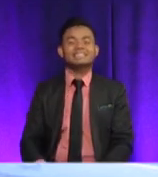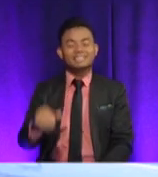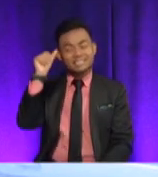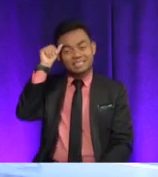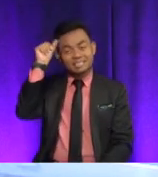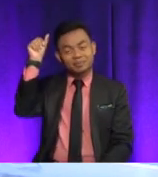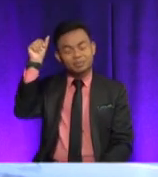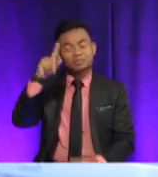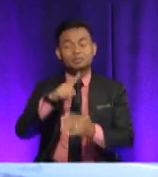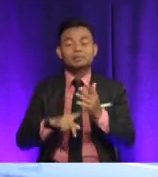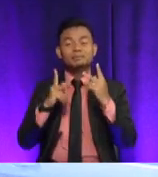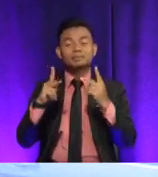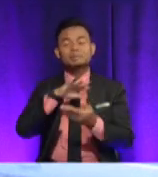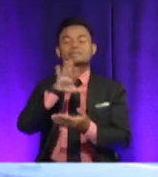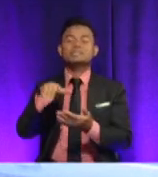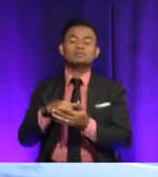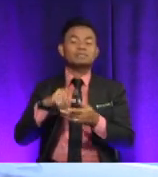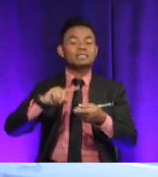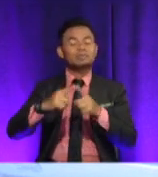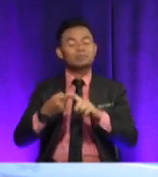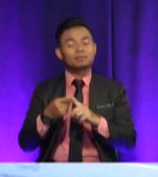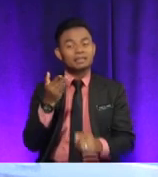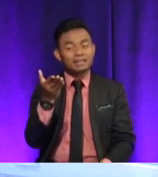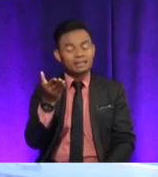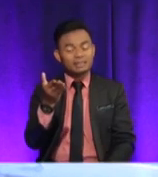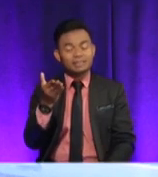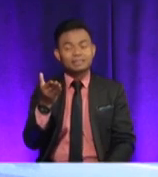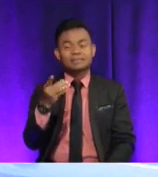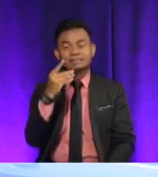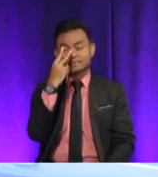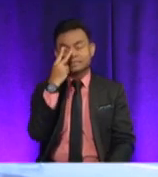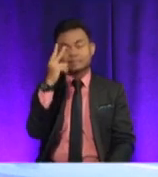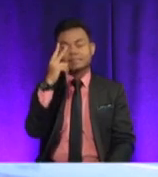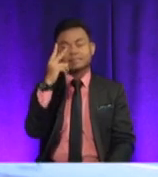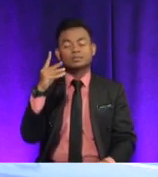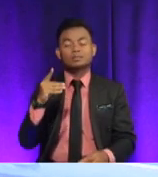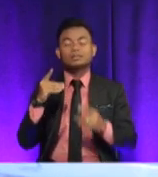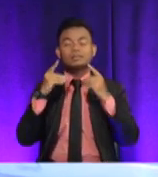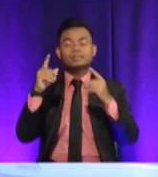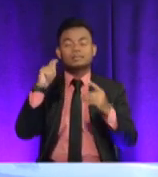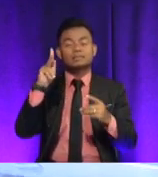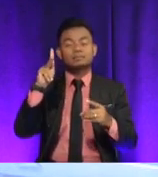apa kabar semua kawan-kawan anda sedang menonton selamat Menengah Atas di titik